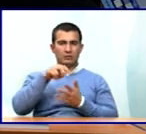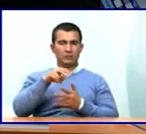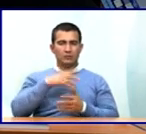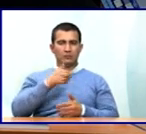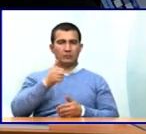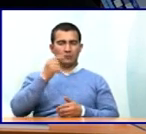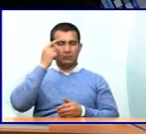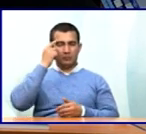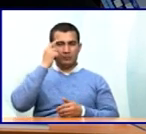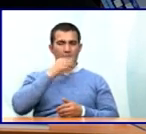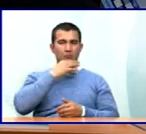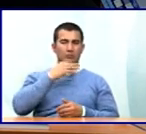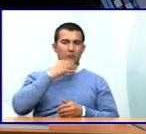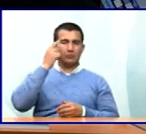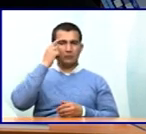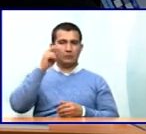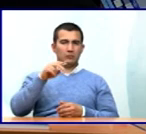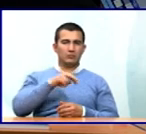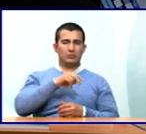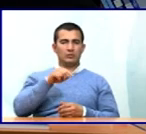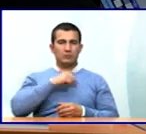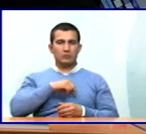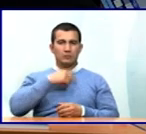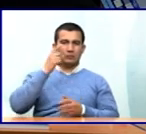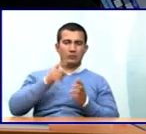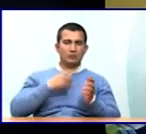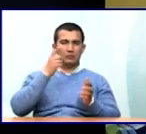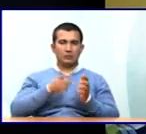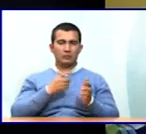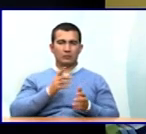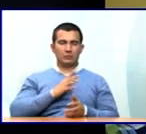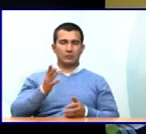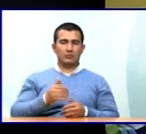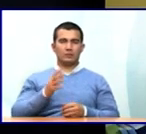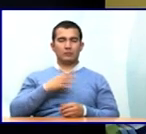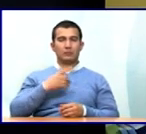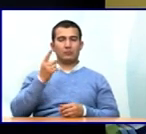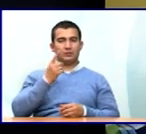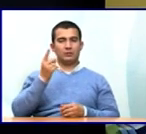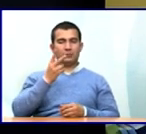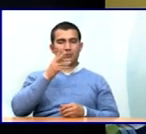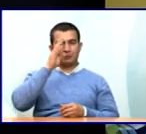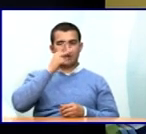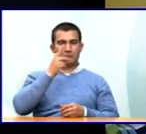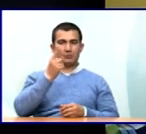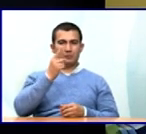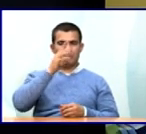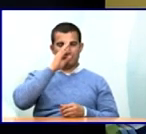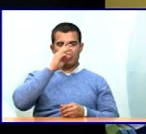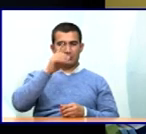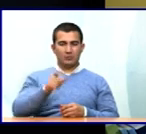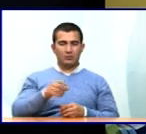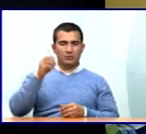xil fikrlarga ega bo'ldi. Birinchi o'quvchi va ikkinchi o'quvchining fikriga e'tibor bering. Birinchi o'quvchi